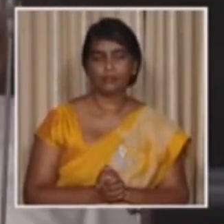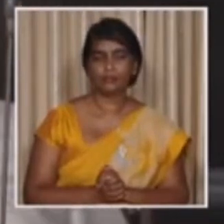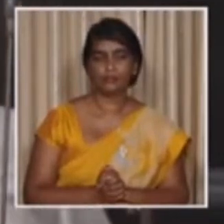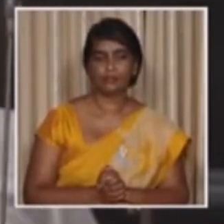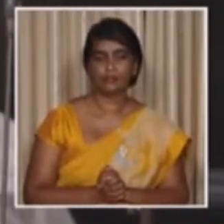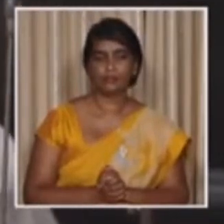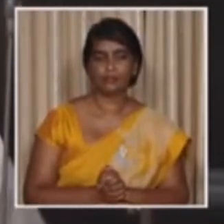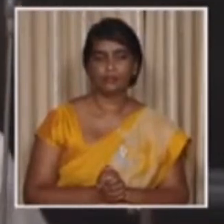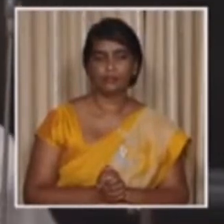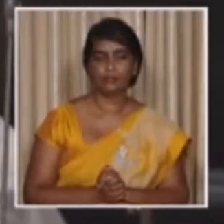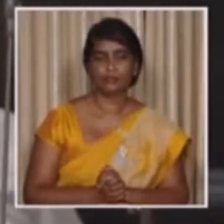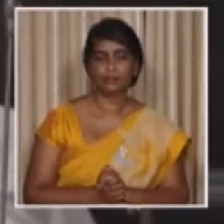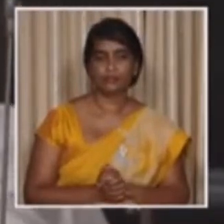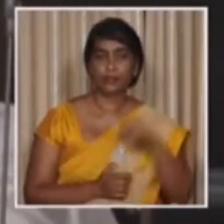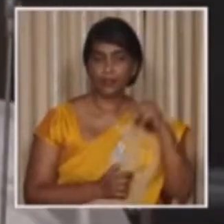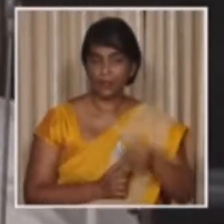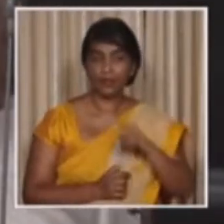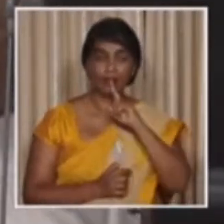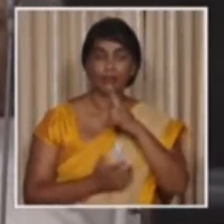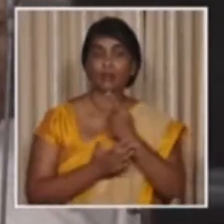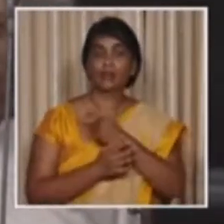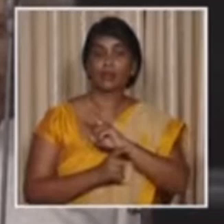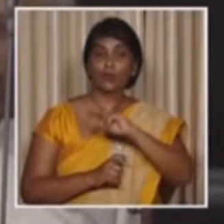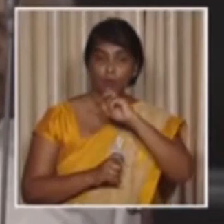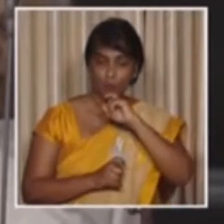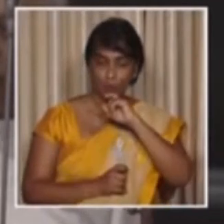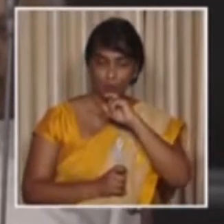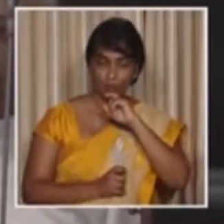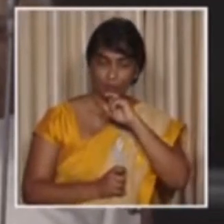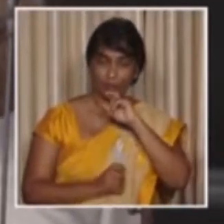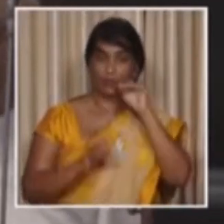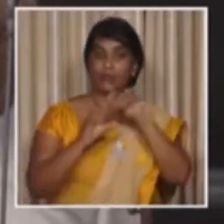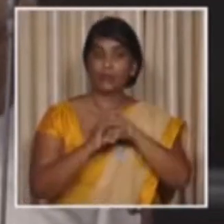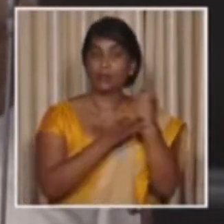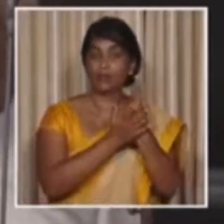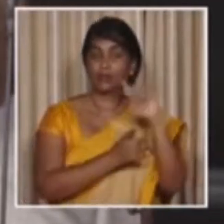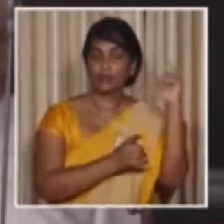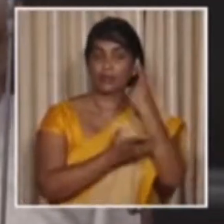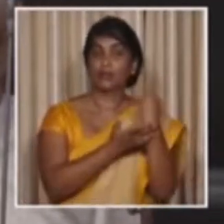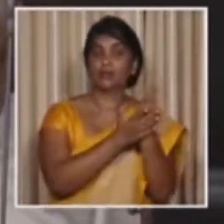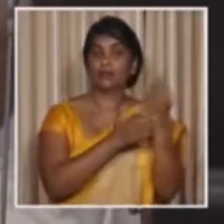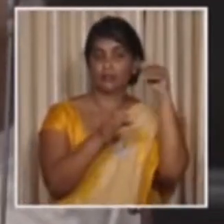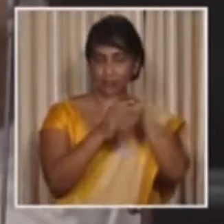දැන් ඇවිල්ලා කියන හෙලිකොප්ටරේ ගන්න ශ්‍රේෂ්ඨාධිකරණය වෙයි. බෑවුව පළවෙනි හෙලිකොප්ටරේ මේකයි.